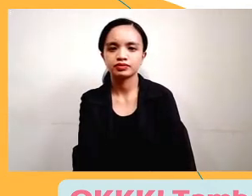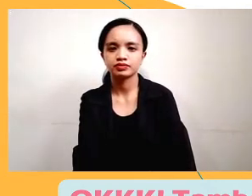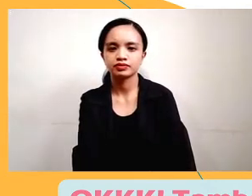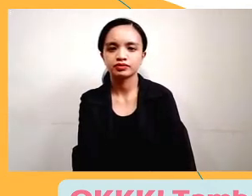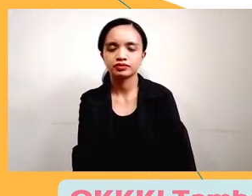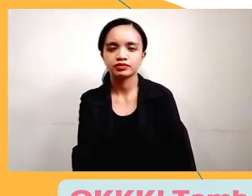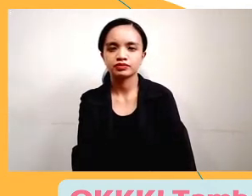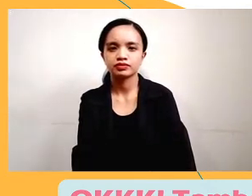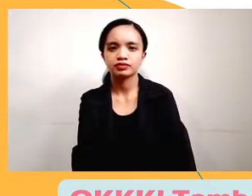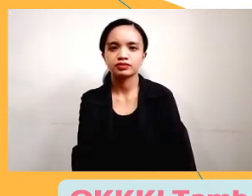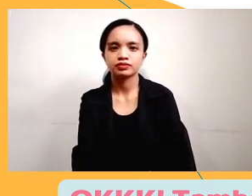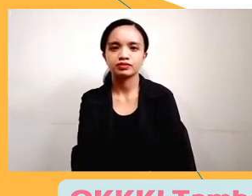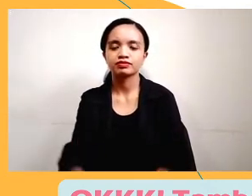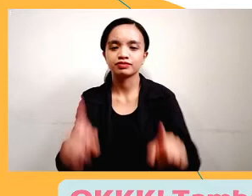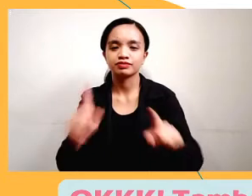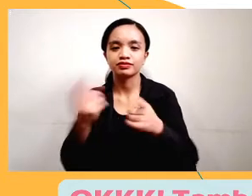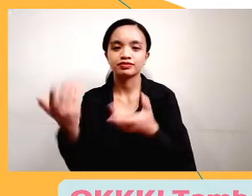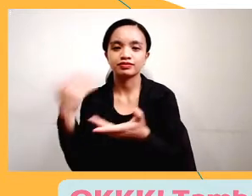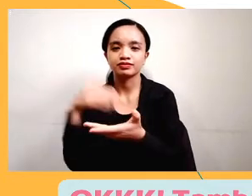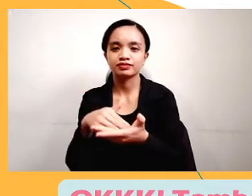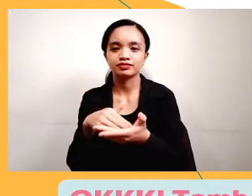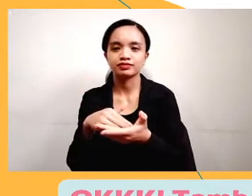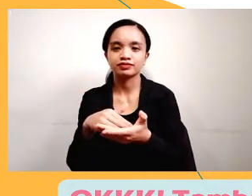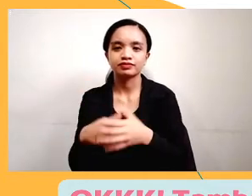And other side.